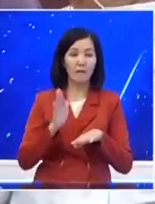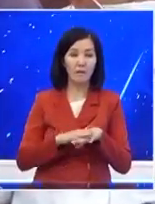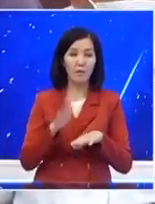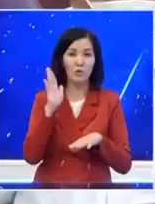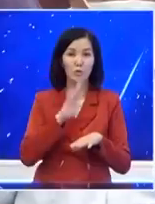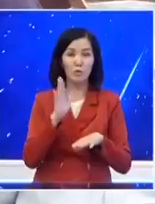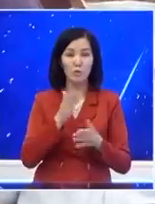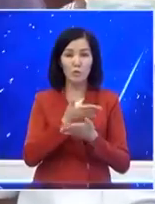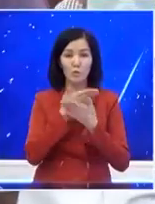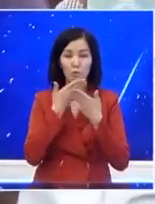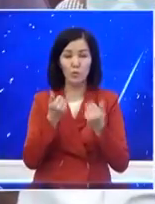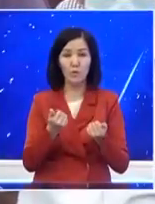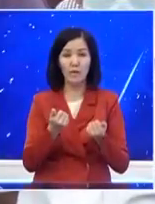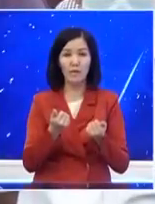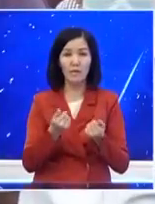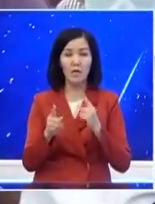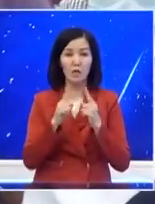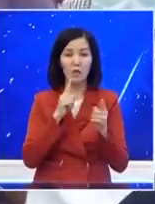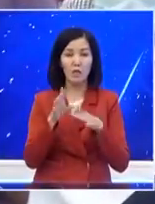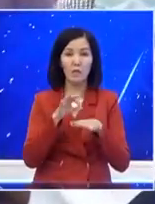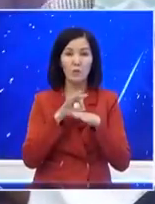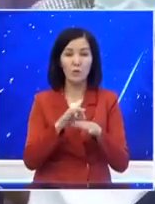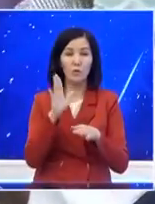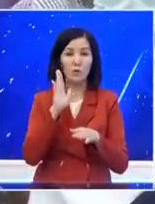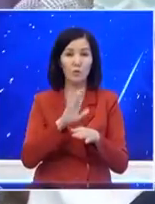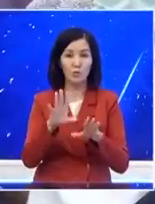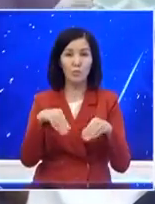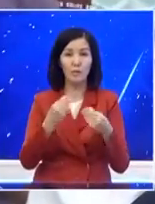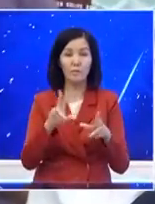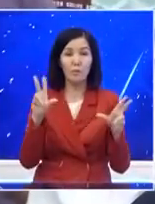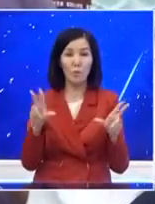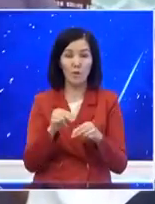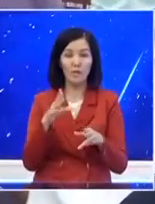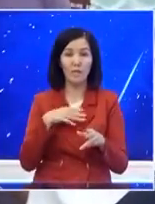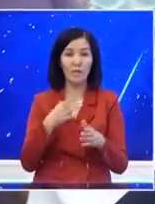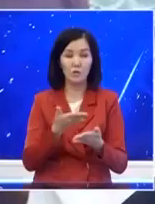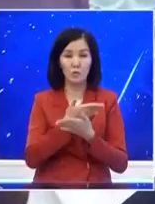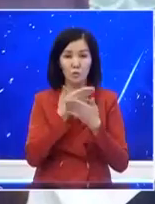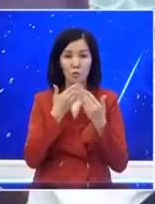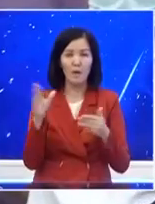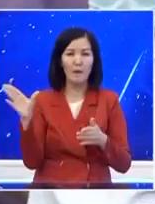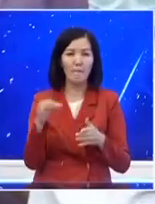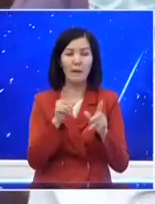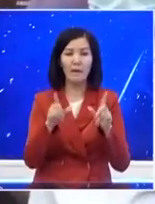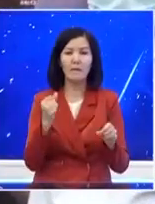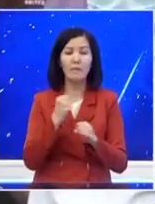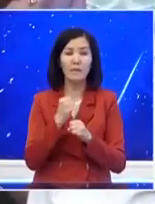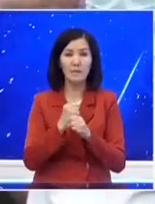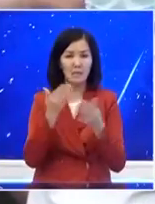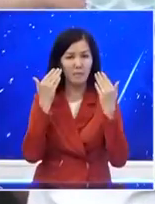отыр. Кеше Есік қаласында жиналыс өтті. Бізге су жібереміз деп уәде еткен, бірақ әлі жоқ. Барлық адамдар не істерін білмей